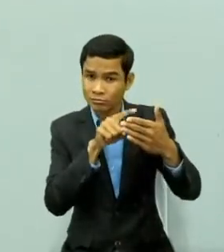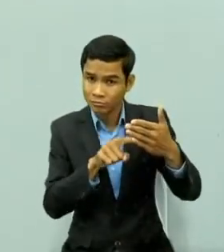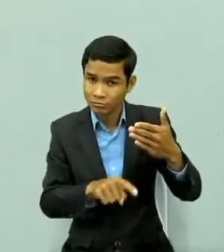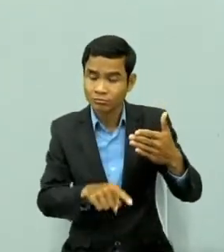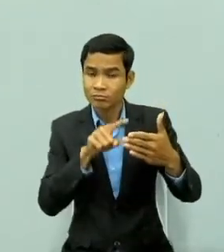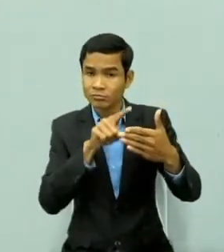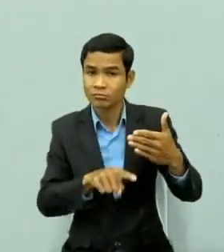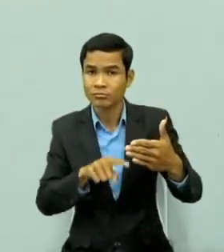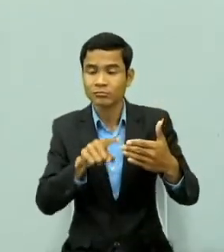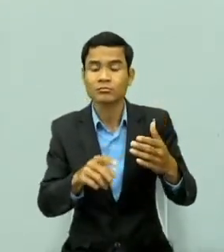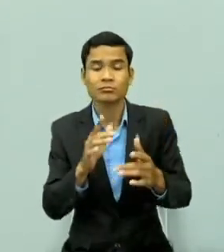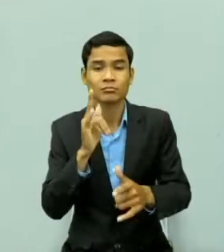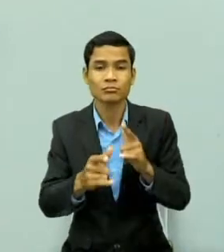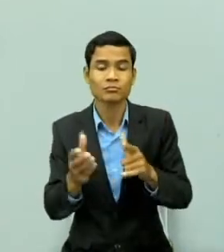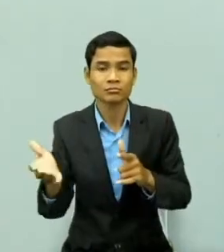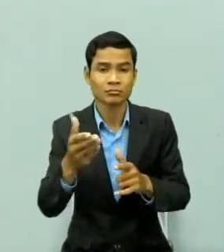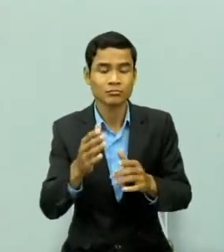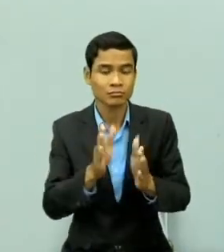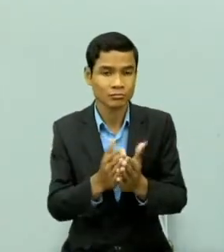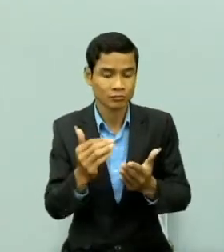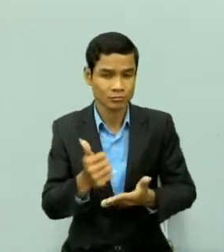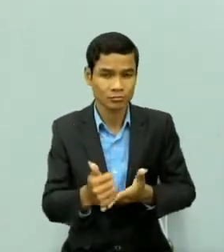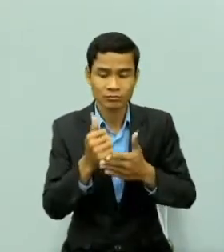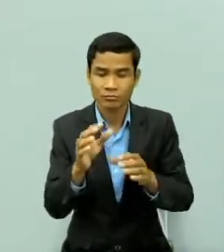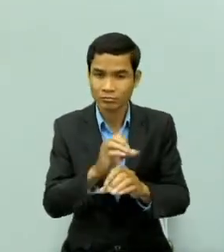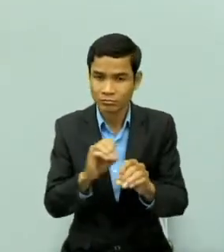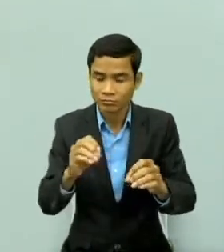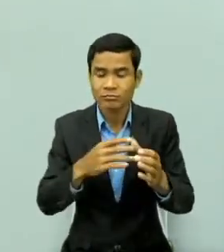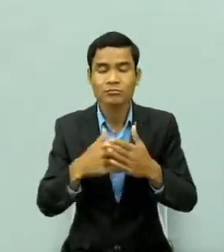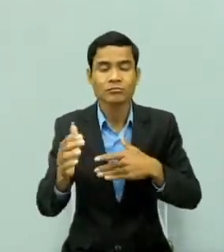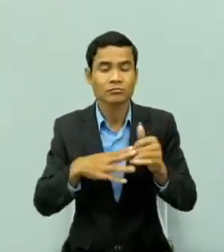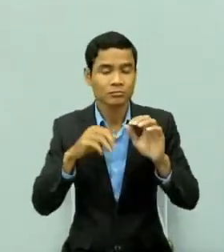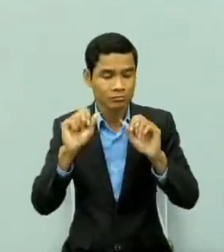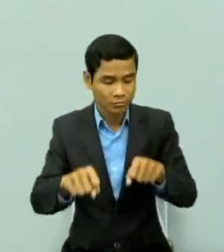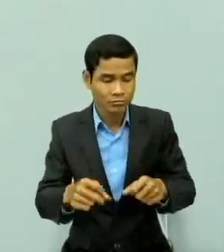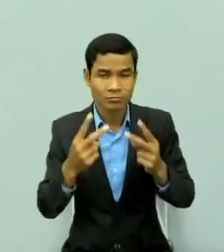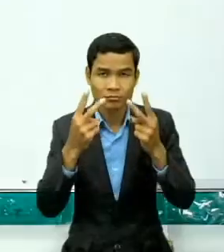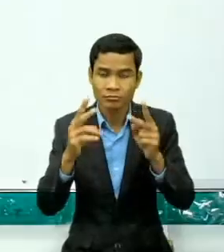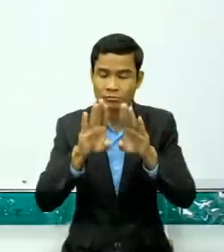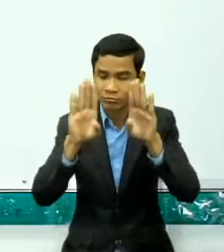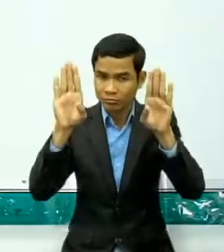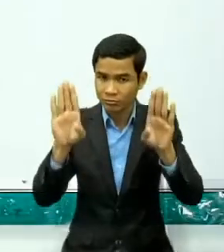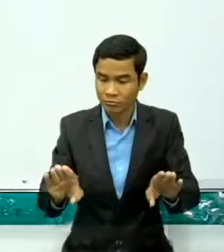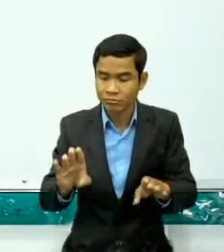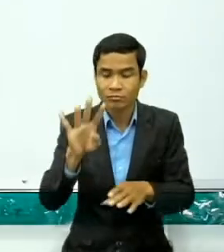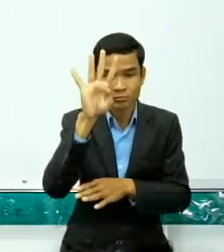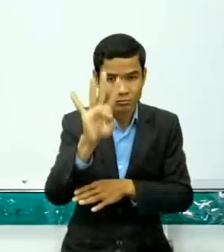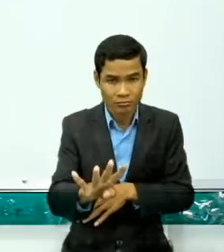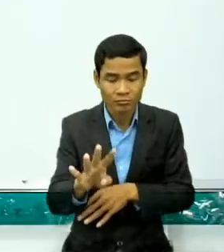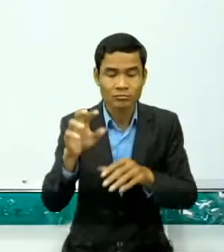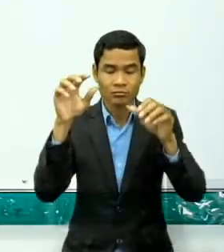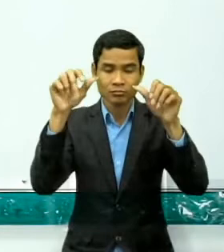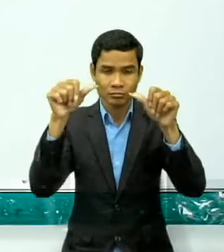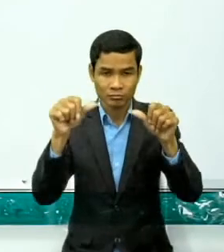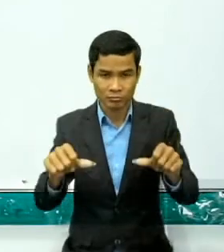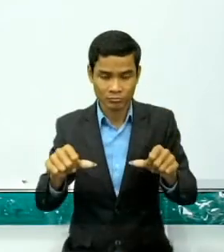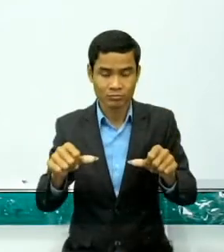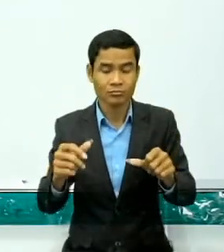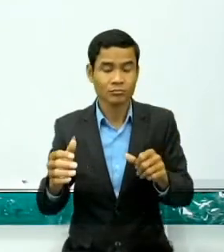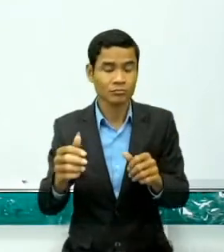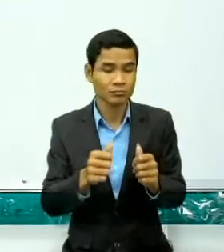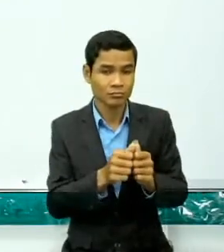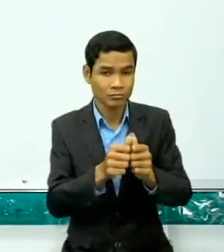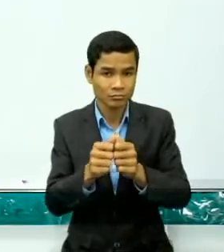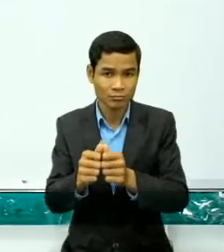ដែលមិនមានសិភៅជំនួយទេកូនកូនត្រៀមចាត្រៀមខ្លួនអានព្យាងចានៅតារាងនៅលើក្តារខៀន